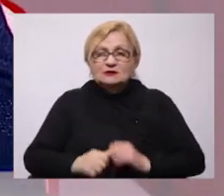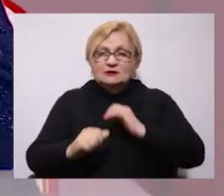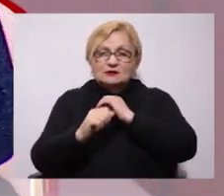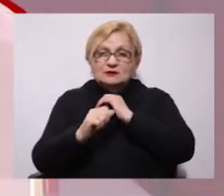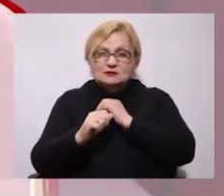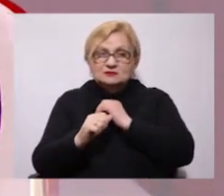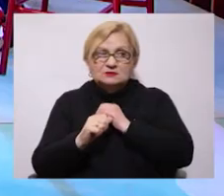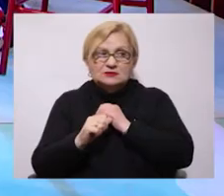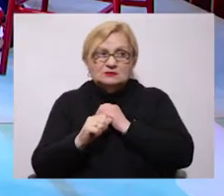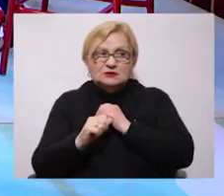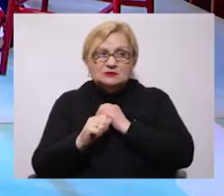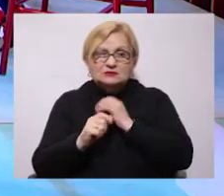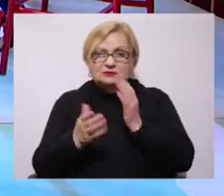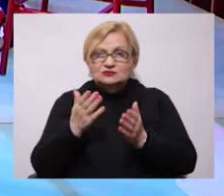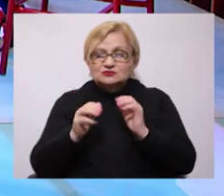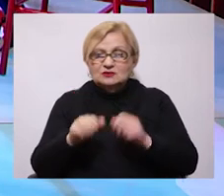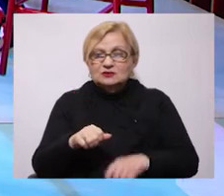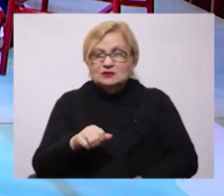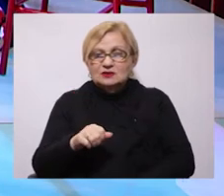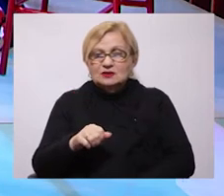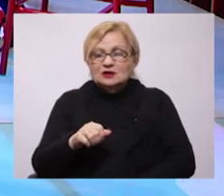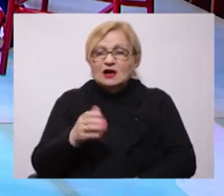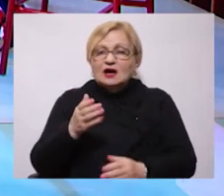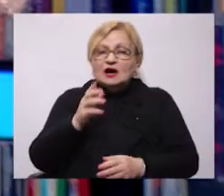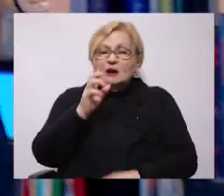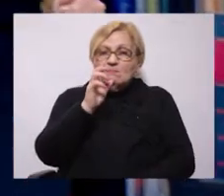დამეხმარეთ თუ შეიძლება ასო ბ